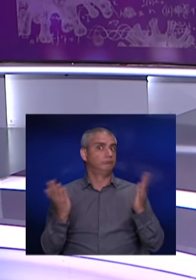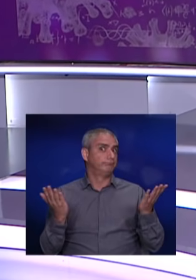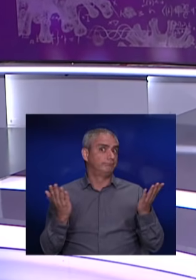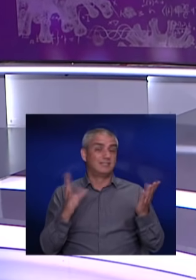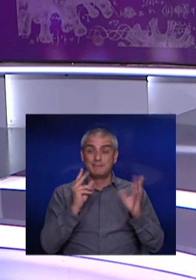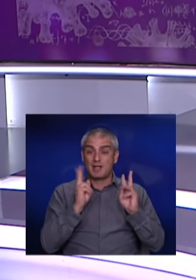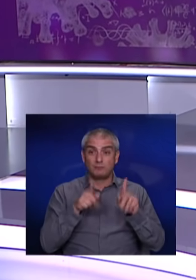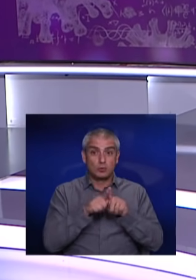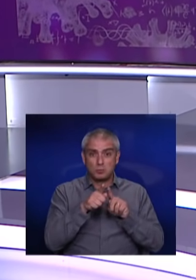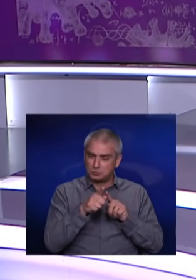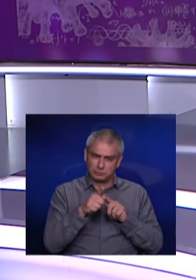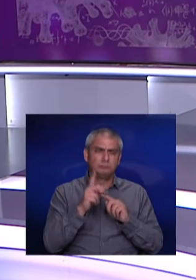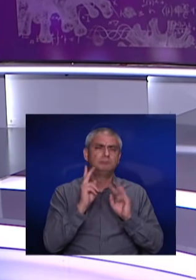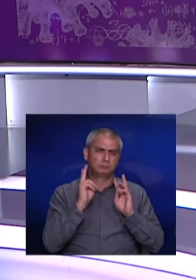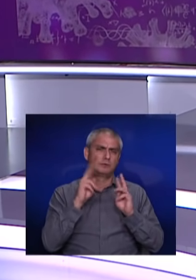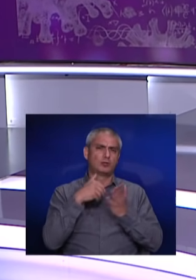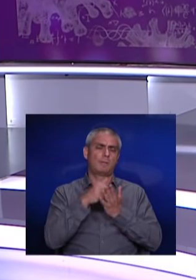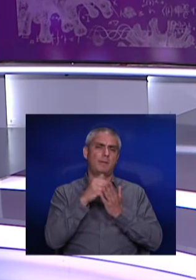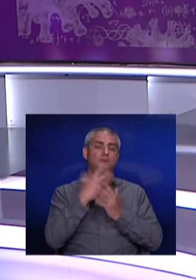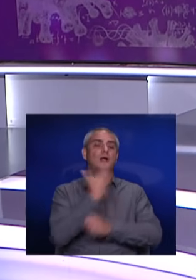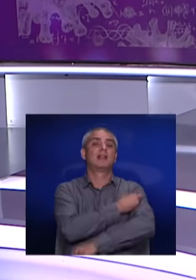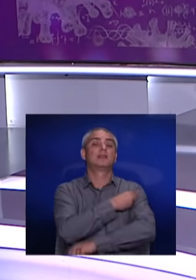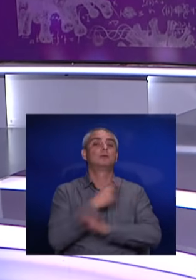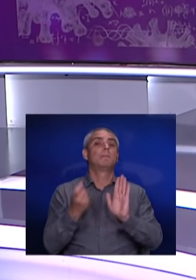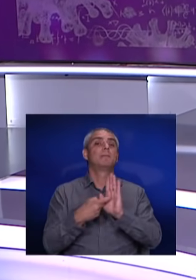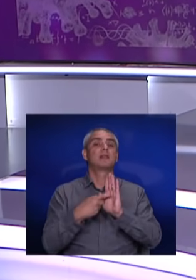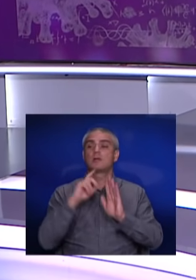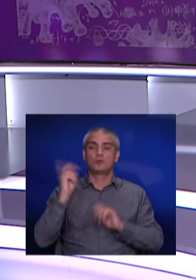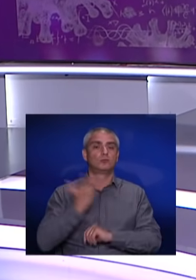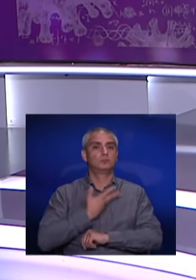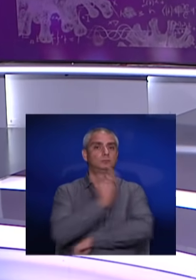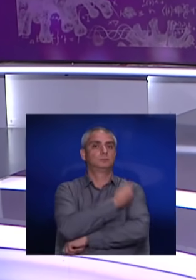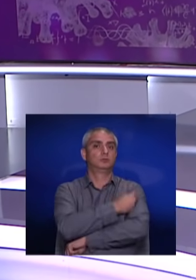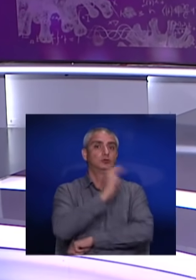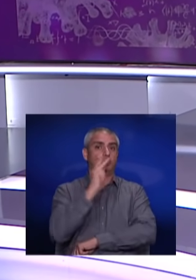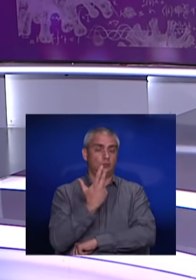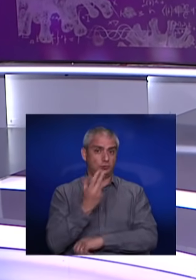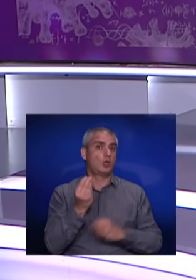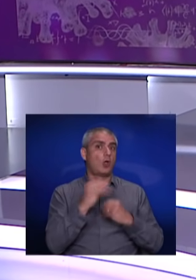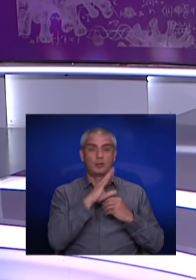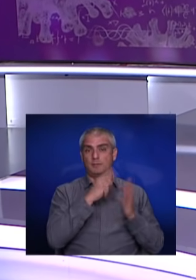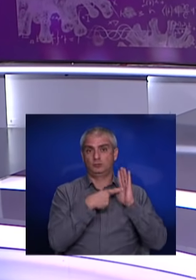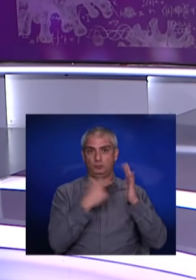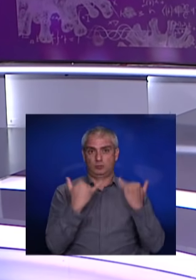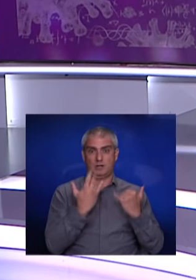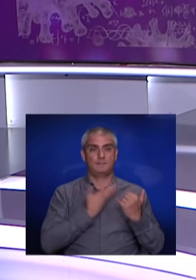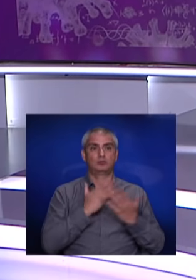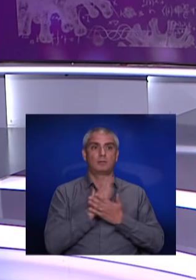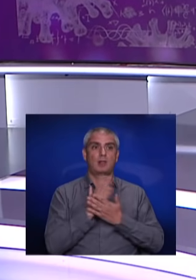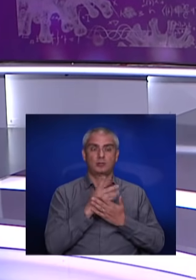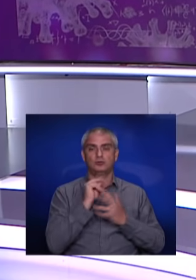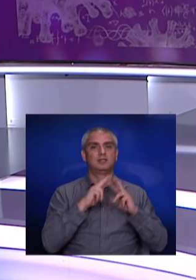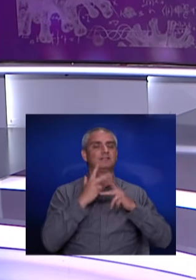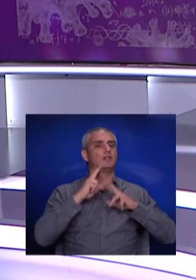הללו, אומר פרופסור סגל, מותנים בהמשך ההתחסנות הנרחבת במנת החיסון השלישית. עוד תחזית שמוצגת היום למקבלי ההחלטות היא זו של צוות